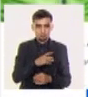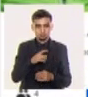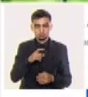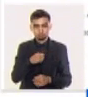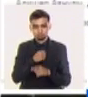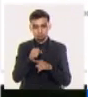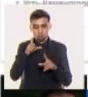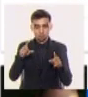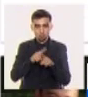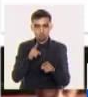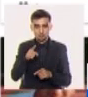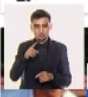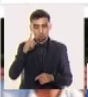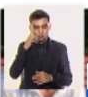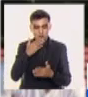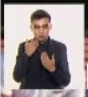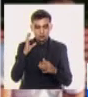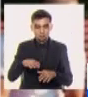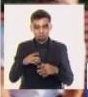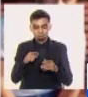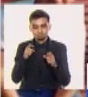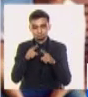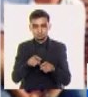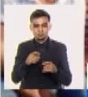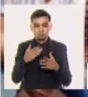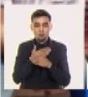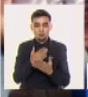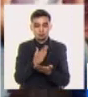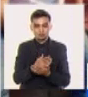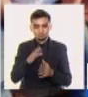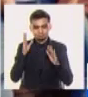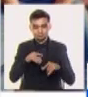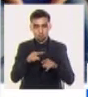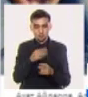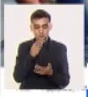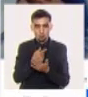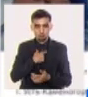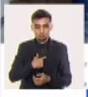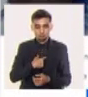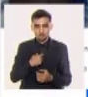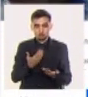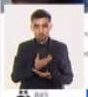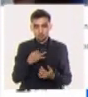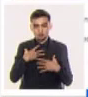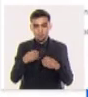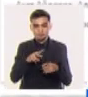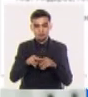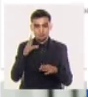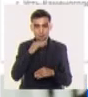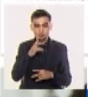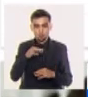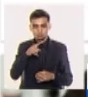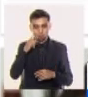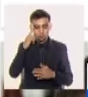не задумываясь, бросаются на помощь незнакомцам и детям, оказавшимся в беде. При этом рискуют своими жизнями и здоровьем. Подобных историй